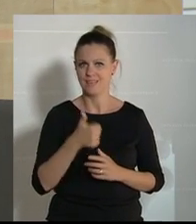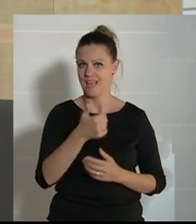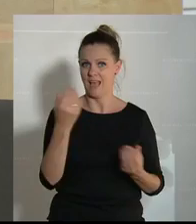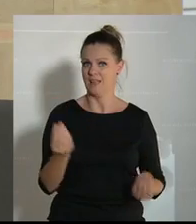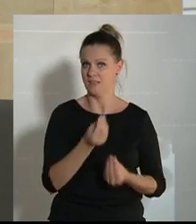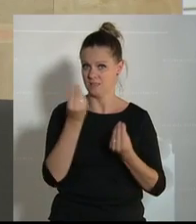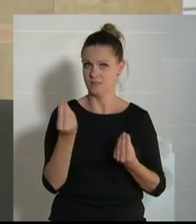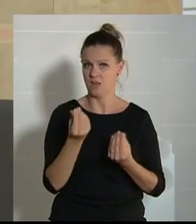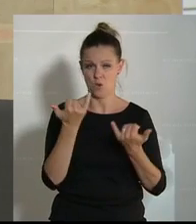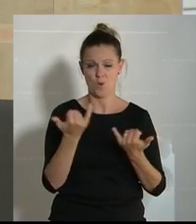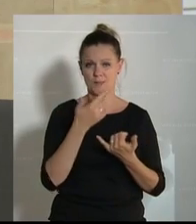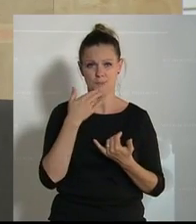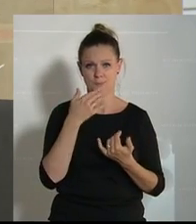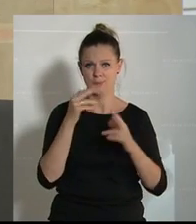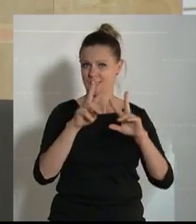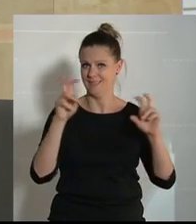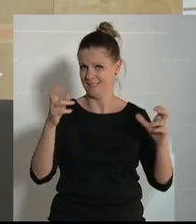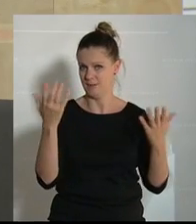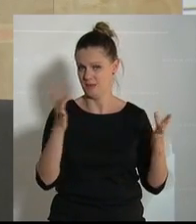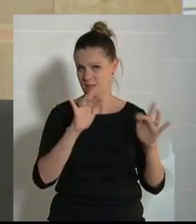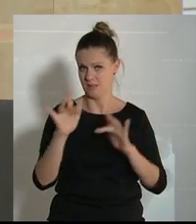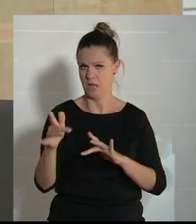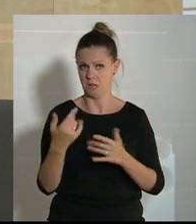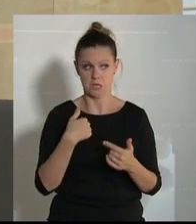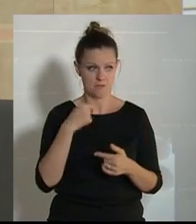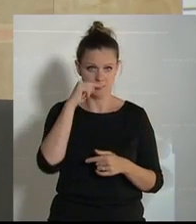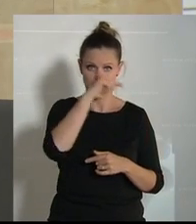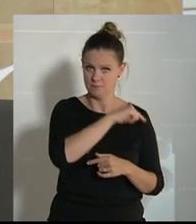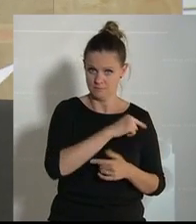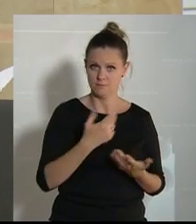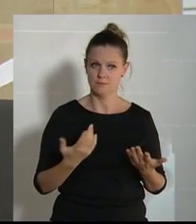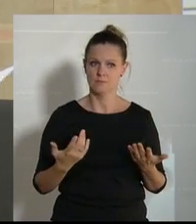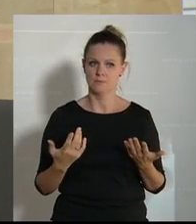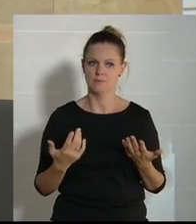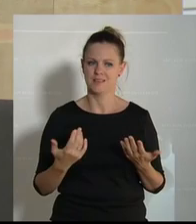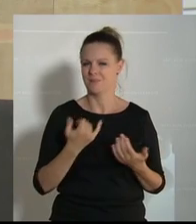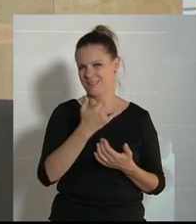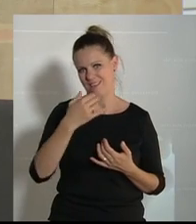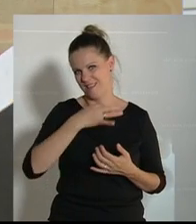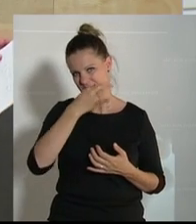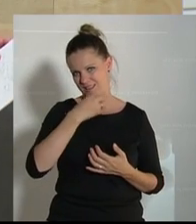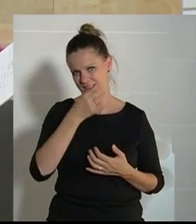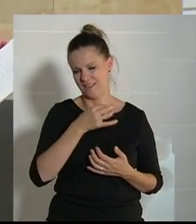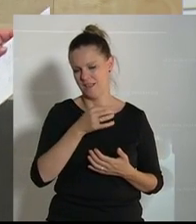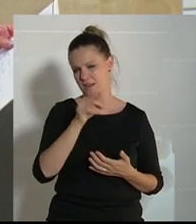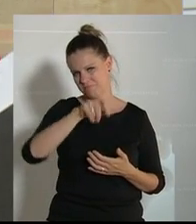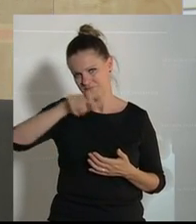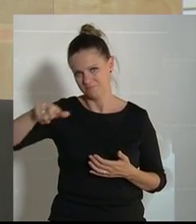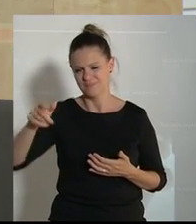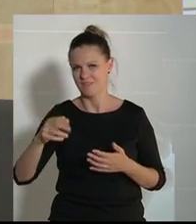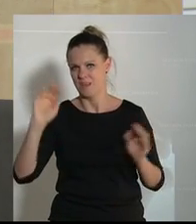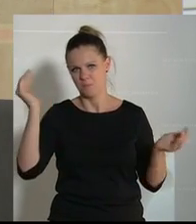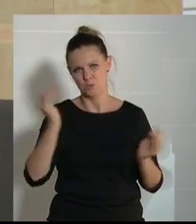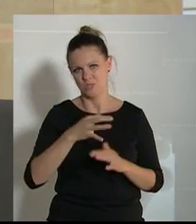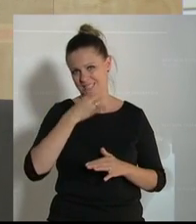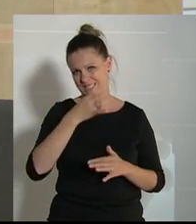heute nicht thematisiert wurde, zumindest ist er mir entgangen, aber jeder Redner, jede Rednerin hat eine beschränkte